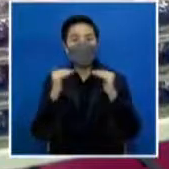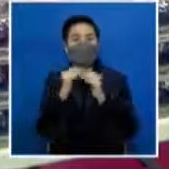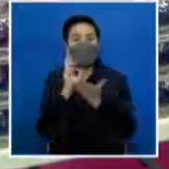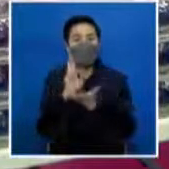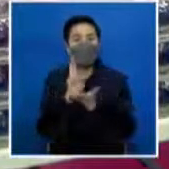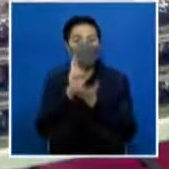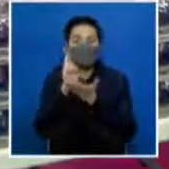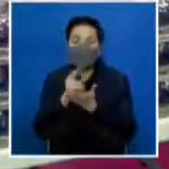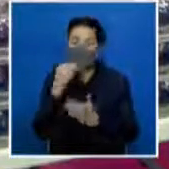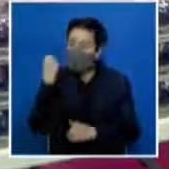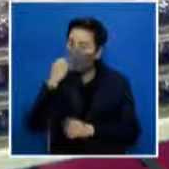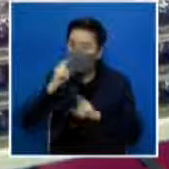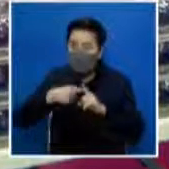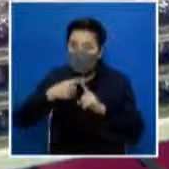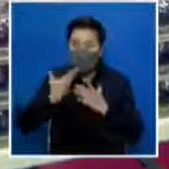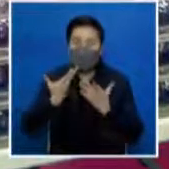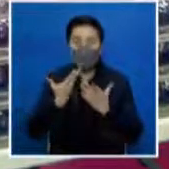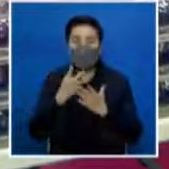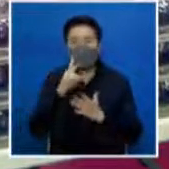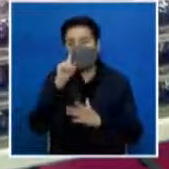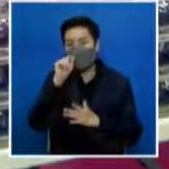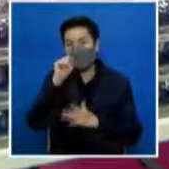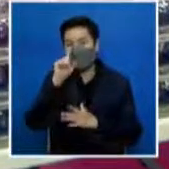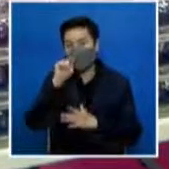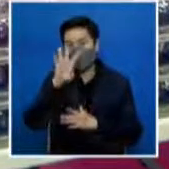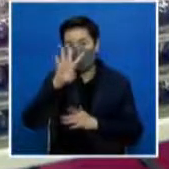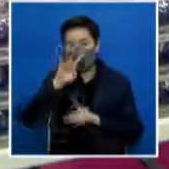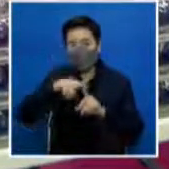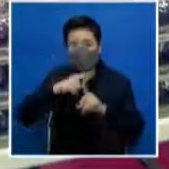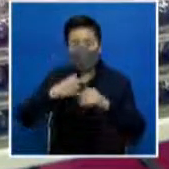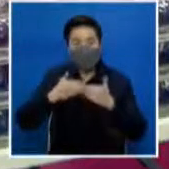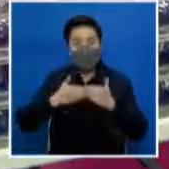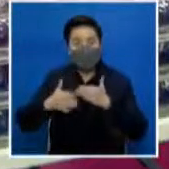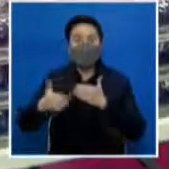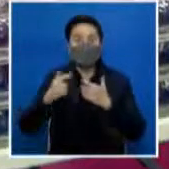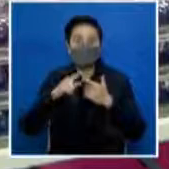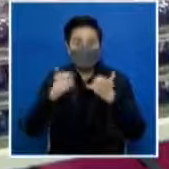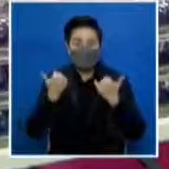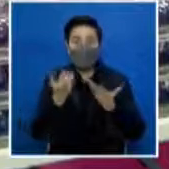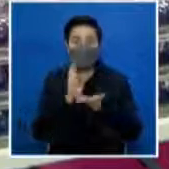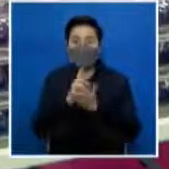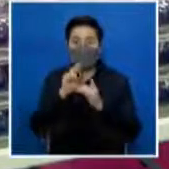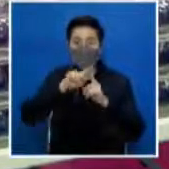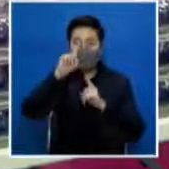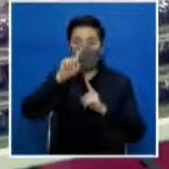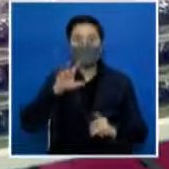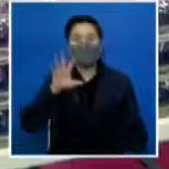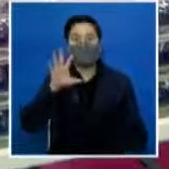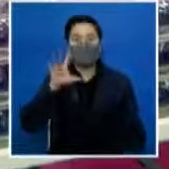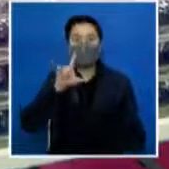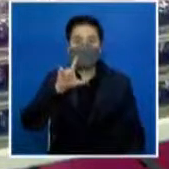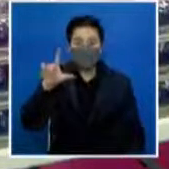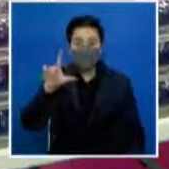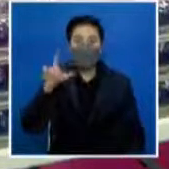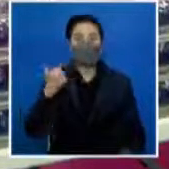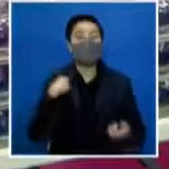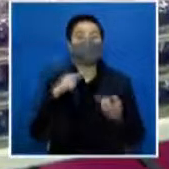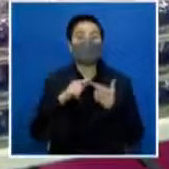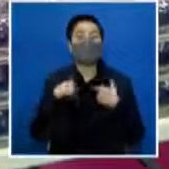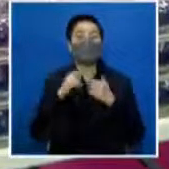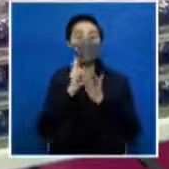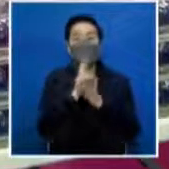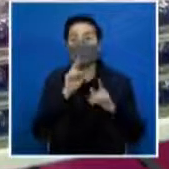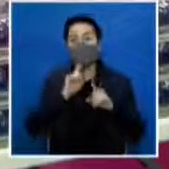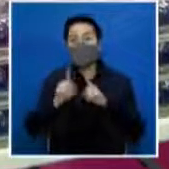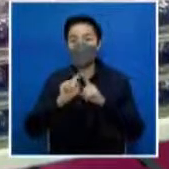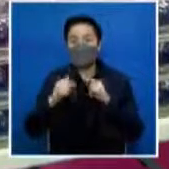วัลทุกเดือนเช่นเดียวกันนะคะเป็นเวลา24เดือนค่ะรางวัลที่1มูลค่าสูงถึง5ล้านบาทและยังมีรางวัลอื่นๆ